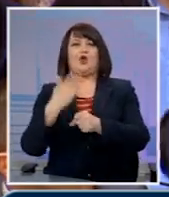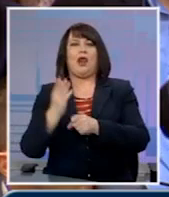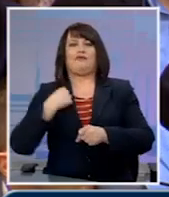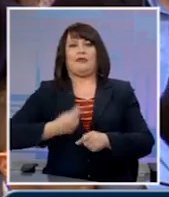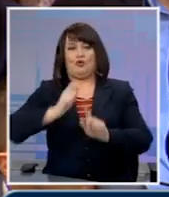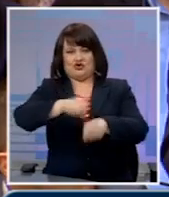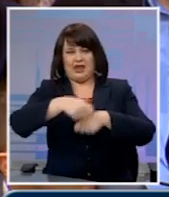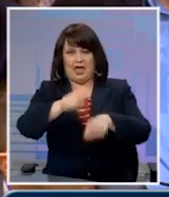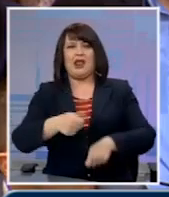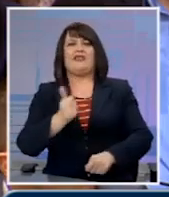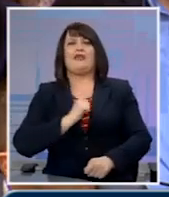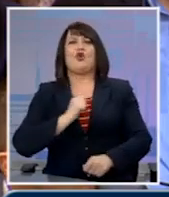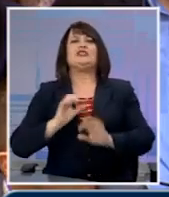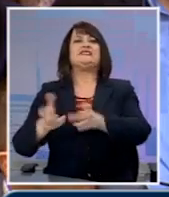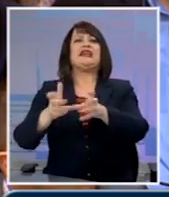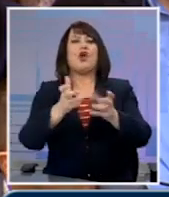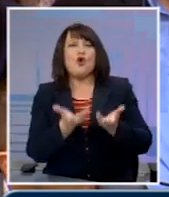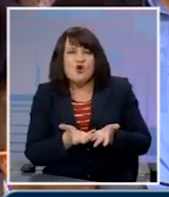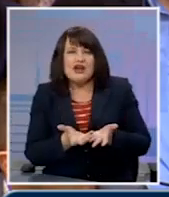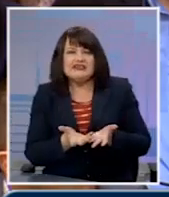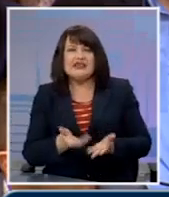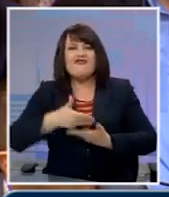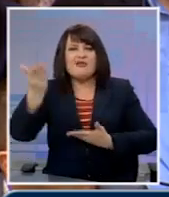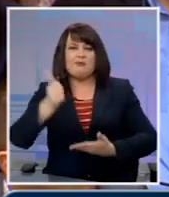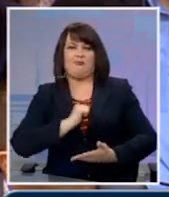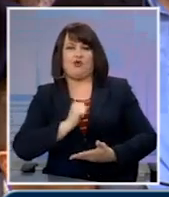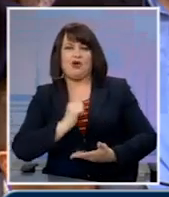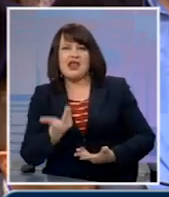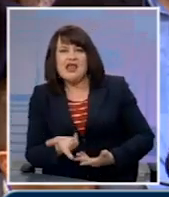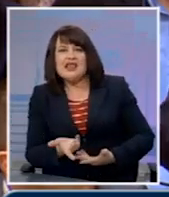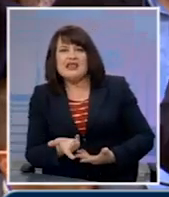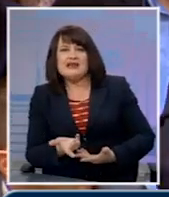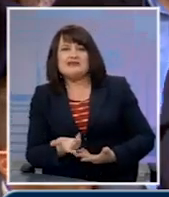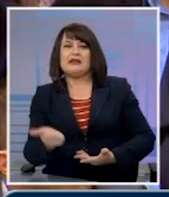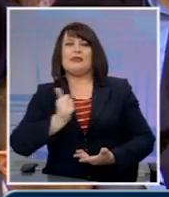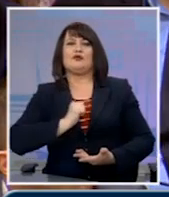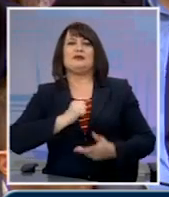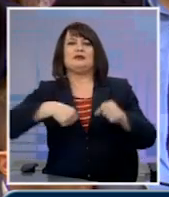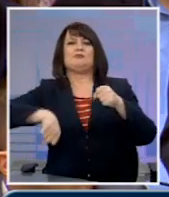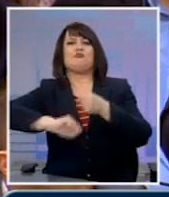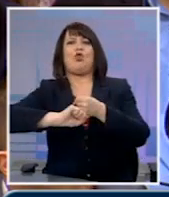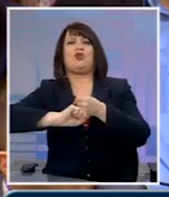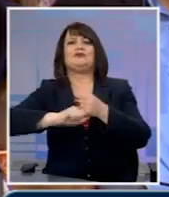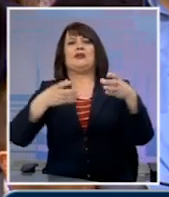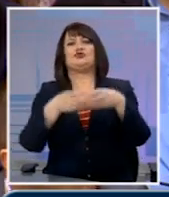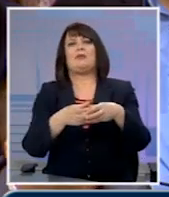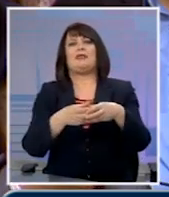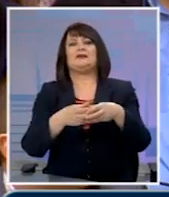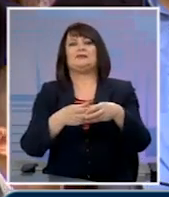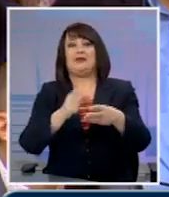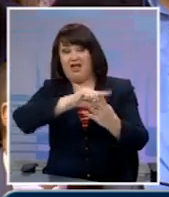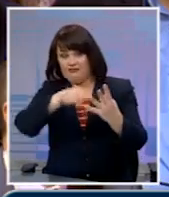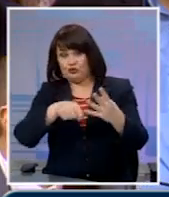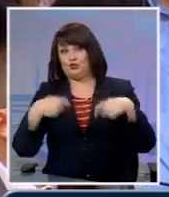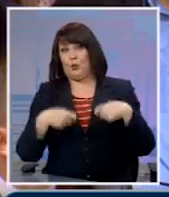έργων ιδιοκτήτες τηλεοπτικών σταθμών εφημερίδων και ενίοτε και ποδοσφαιρικών ομάδων αλλά για να